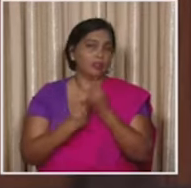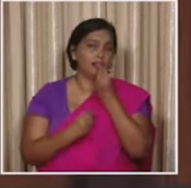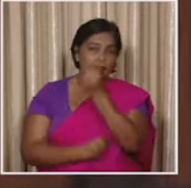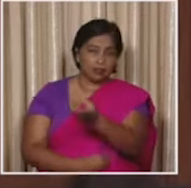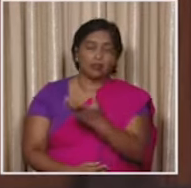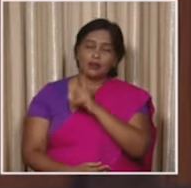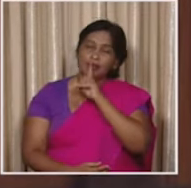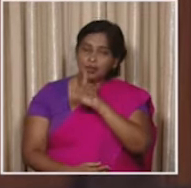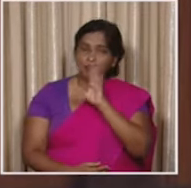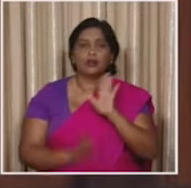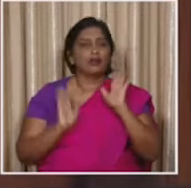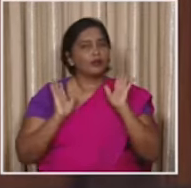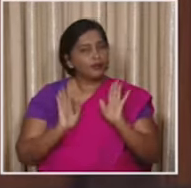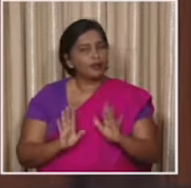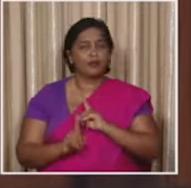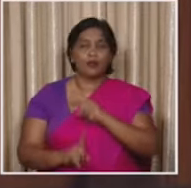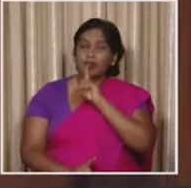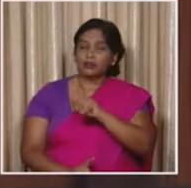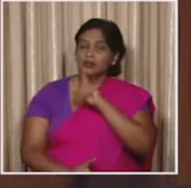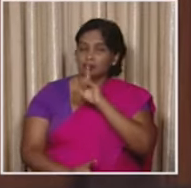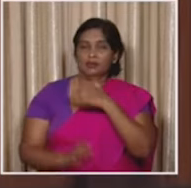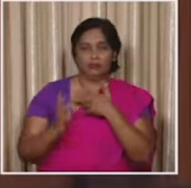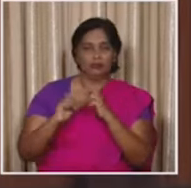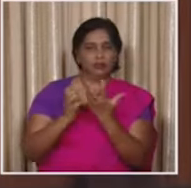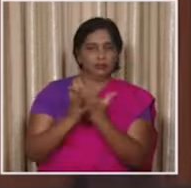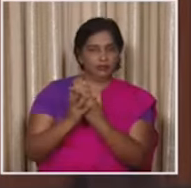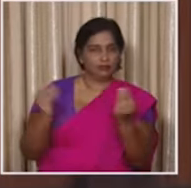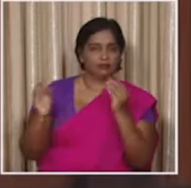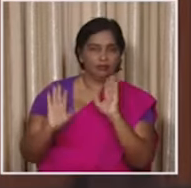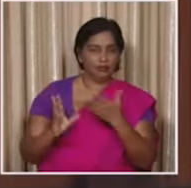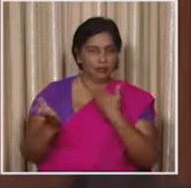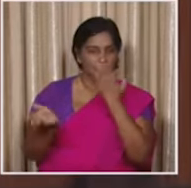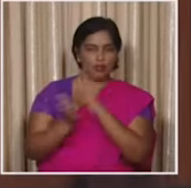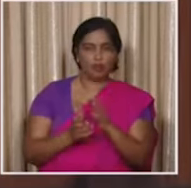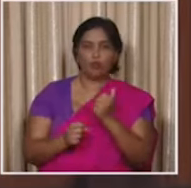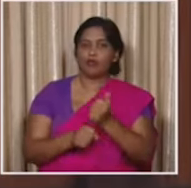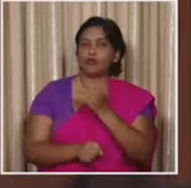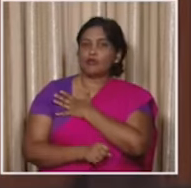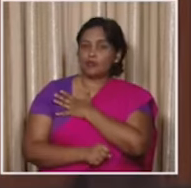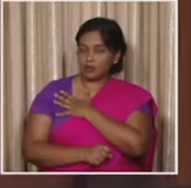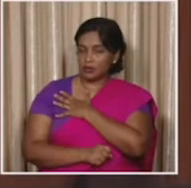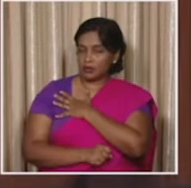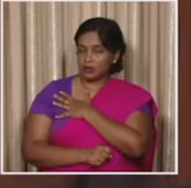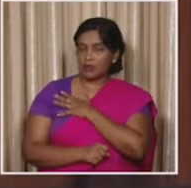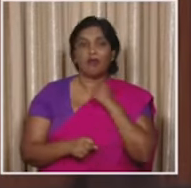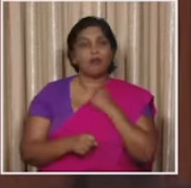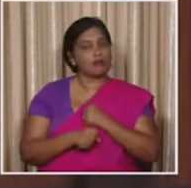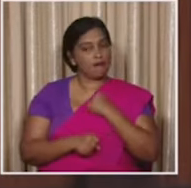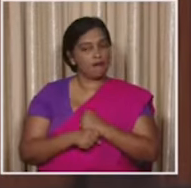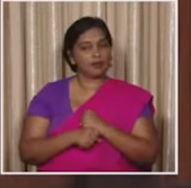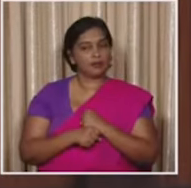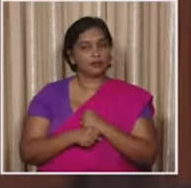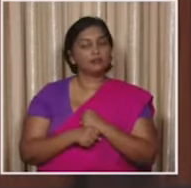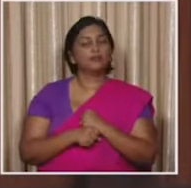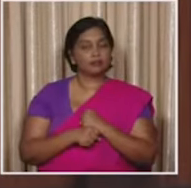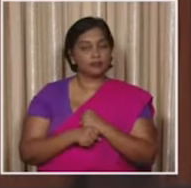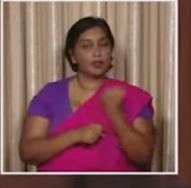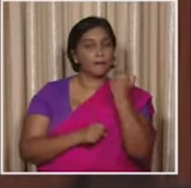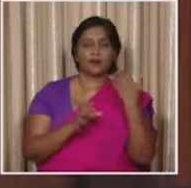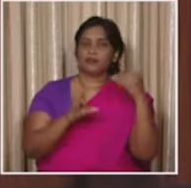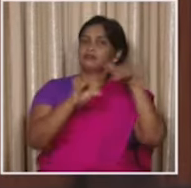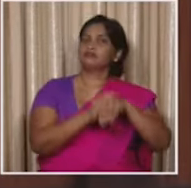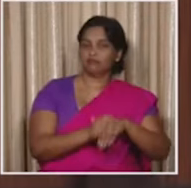இவர்கள் ஆட்சிக்கு வந்தார்கள். ஆனால் 100,000 கிலோமீட்டர் யானை வேலி அமைக்கவும் இல்லை, இன்று வரைக்கும் இந்த யானை பிரச்சனைக்கான நிரந்தரமான ஒரு தீர்வு வழங்கவும் இல்லை.